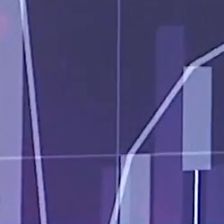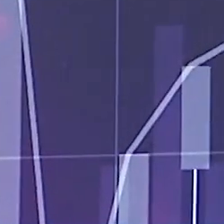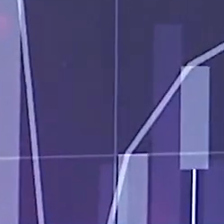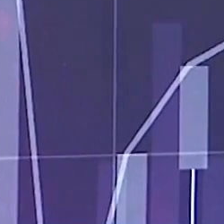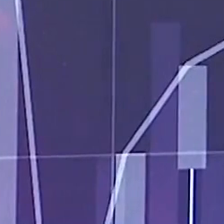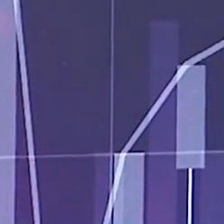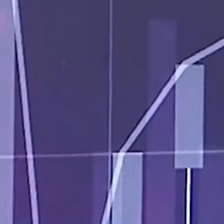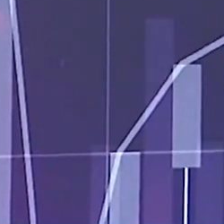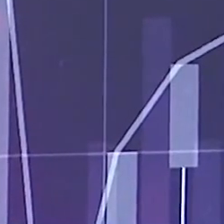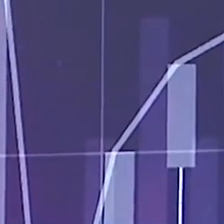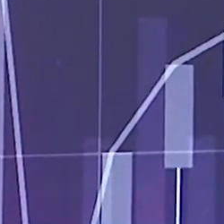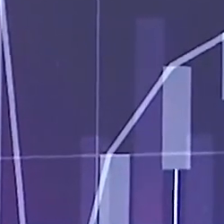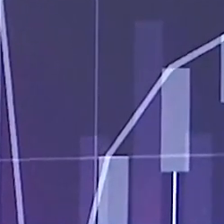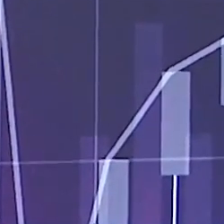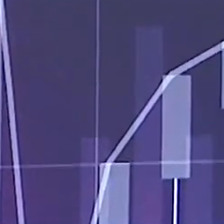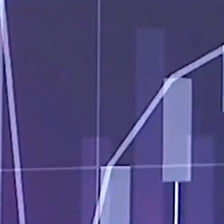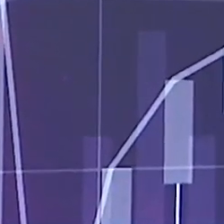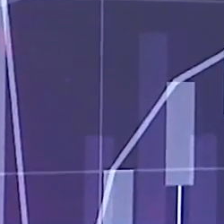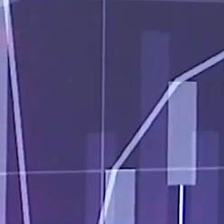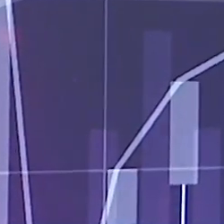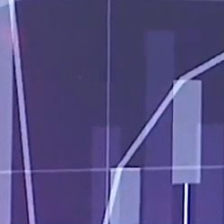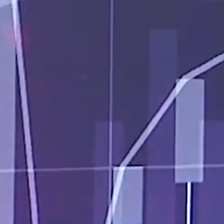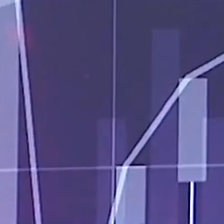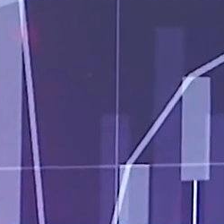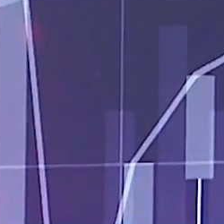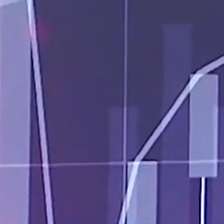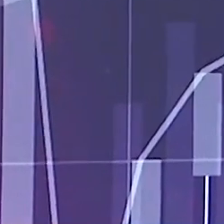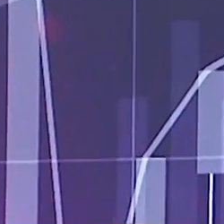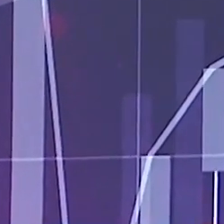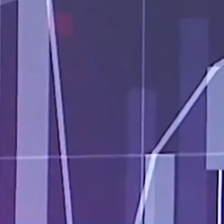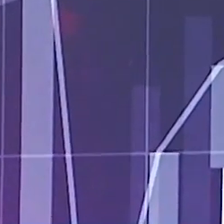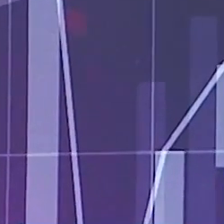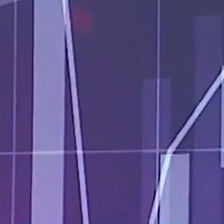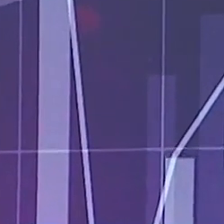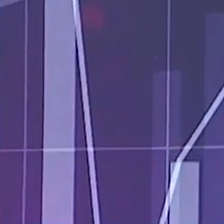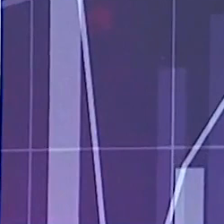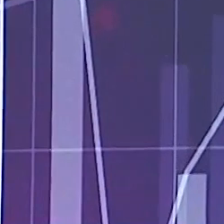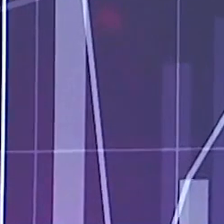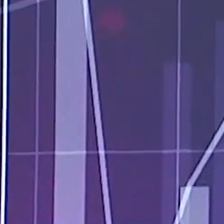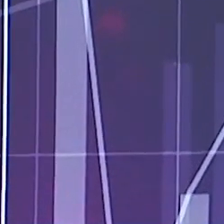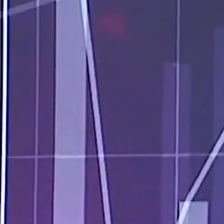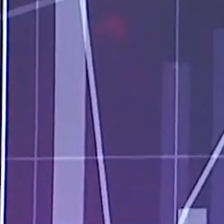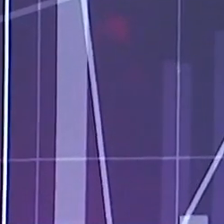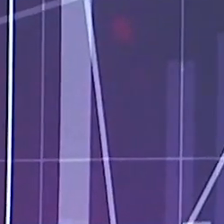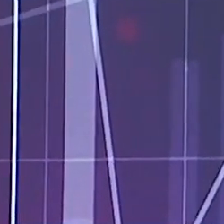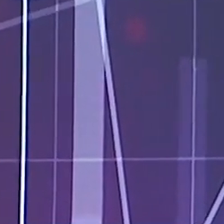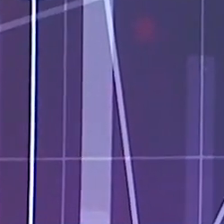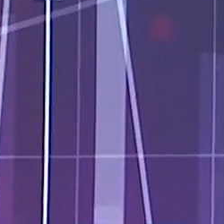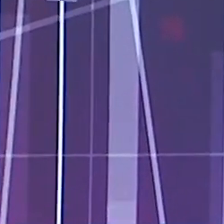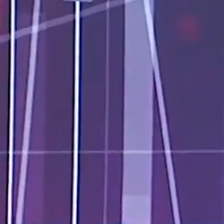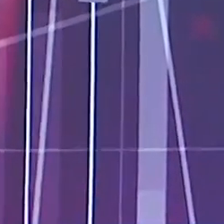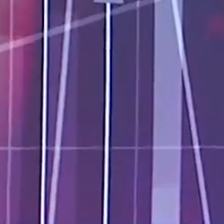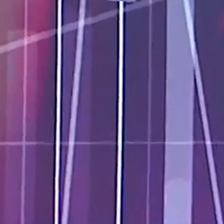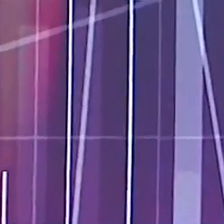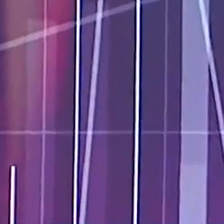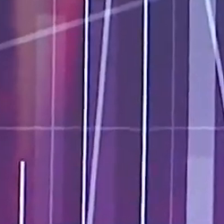Zaczynamy nasz antykryzysowy poradnik. Proszę Państwa, zwykle 30 kwietnia to się wszyscy denerwowaliśmy, że trzeba stać w jakichś kolejkach i w ogóle